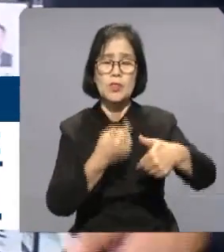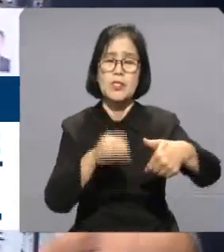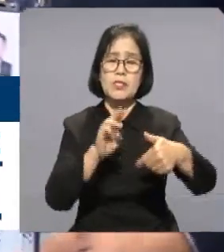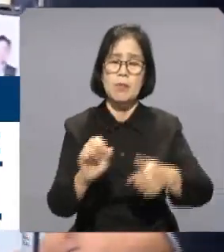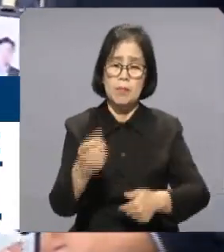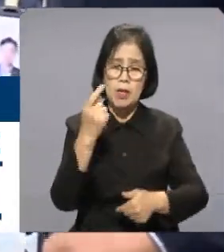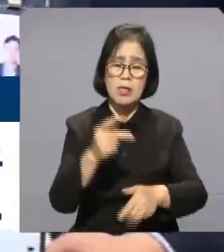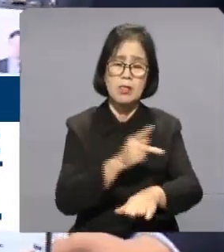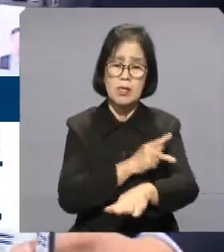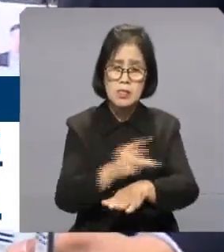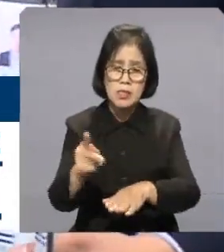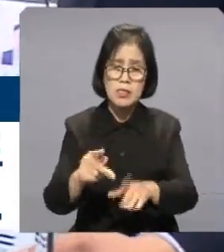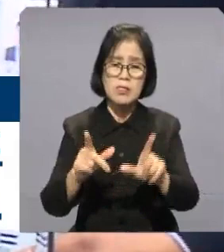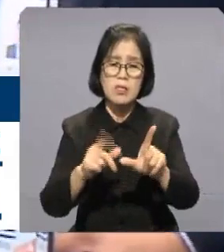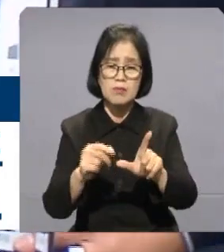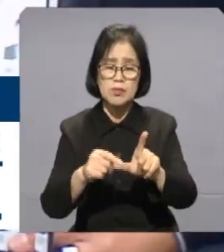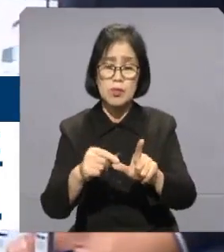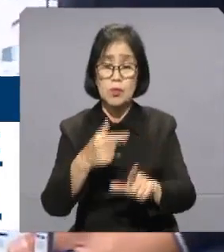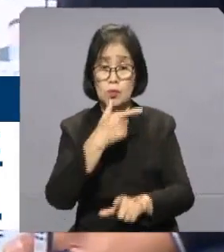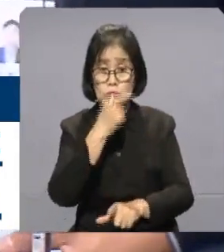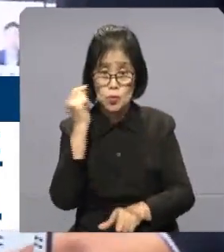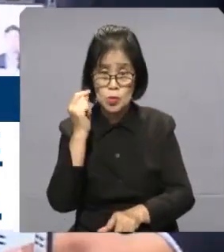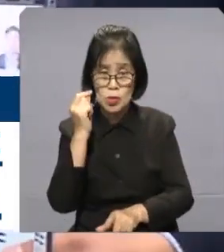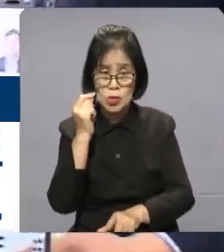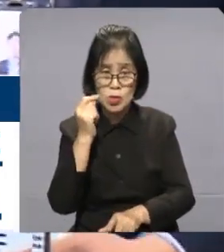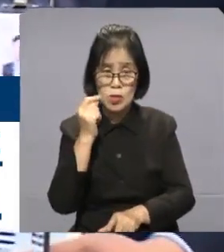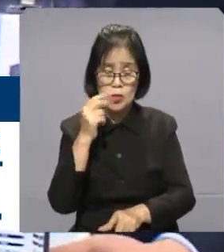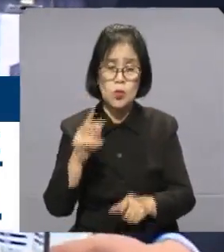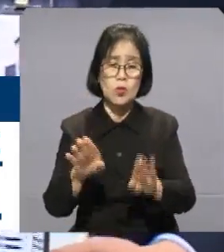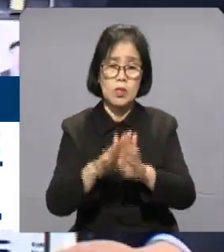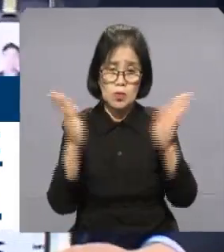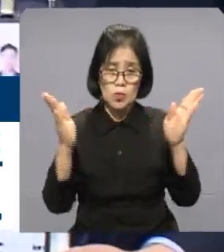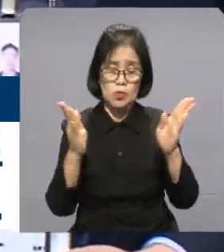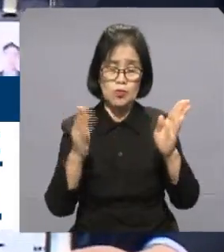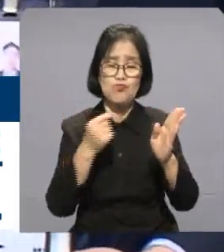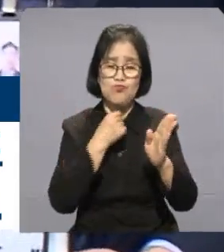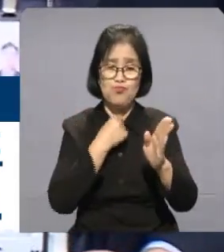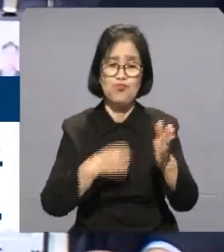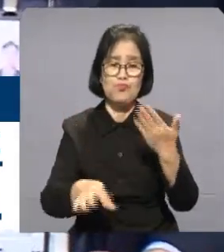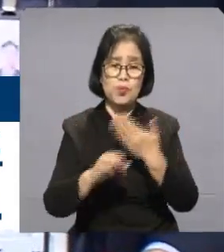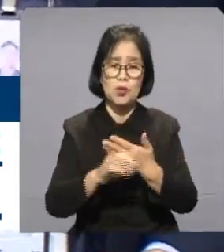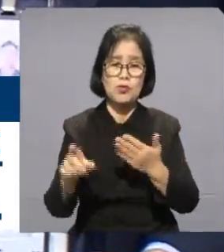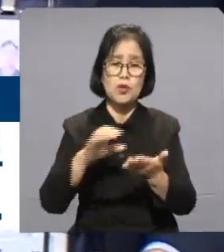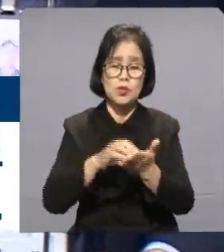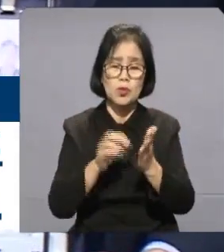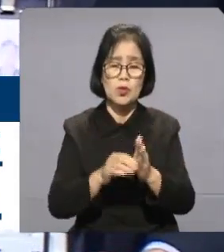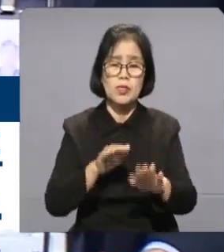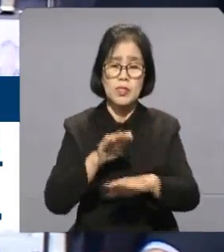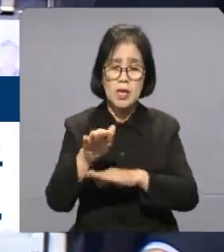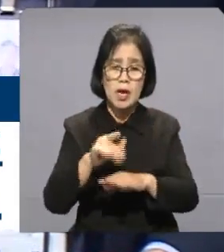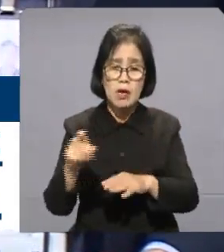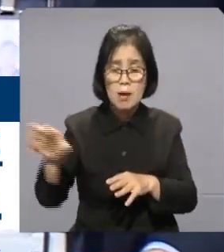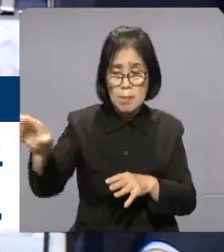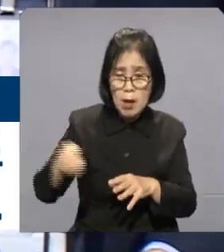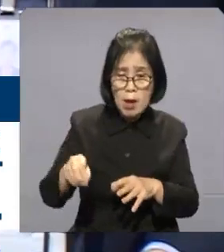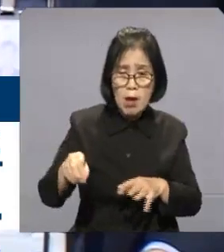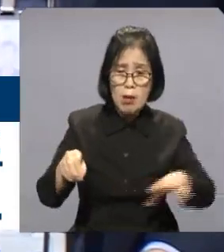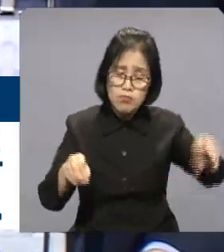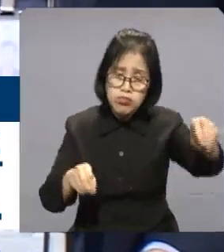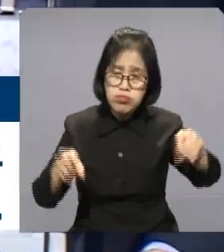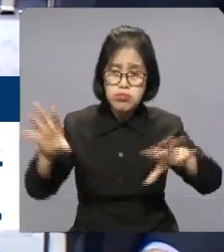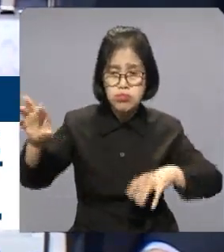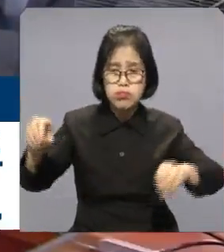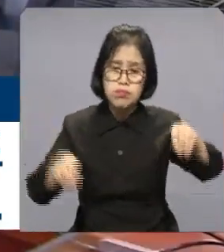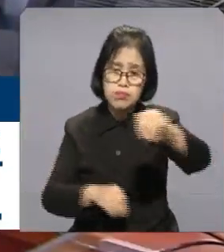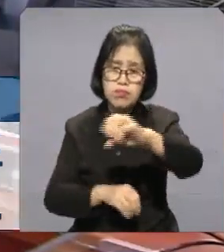인천발 KTX를 일부라도 좀 부족하더라도 일부라도 개통시키려면 어느 정도의 차량을 어디서 빼서 여기다가